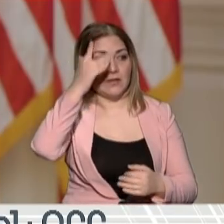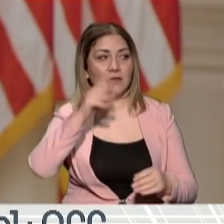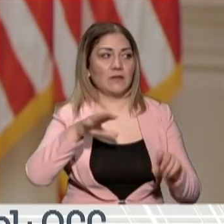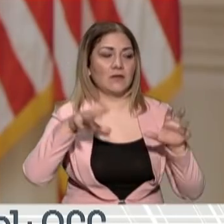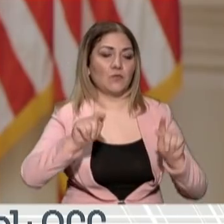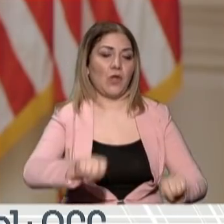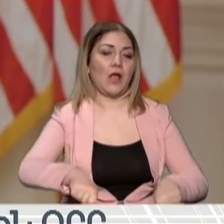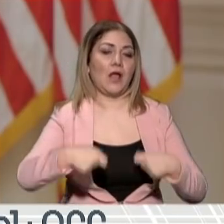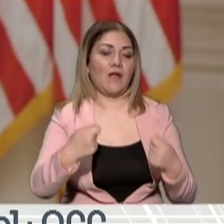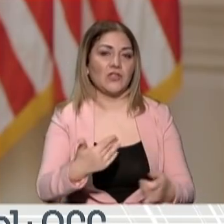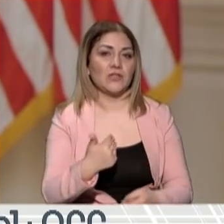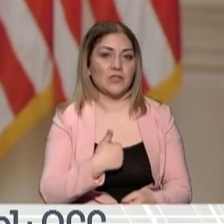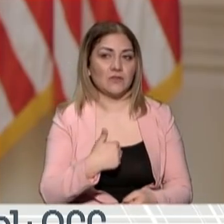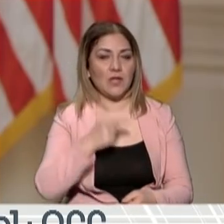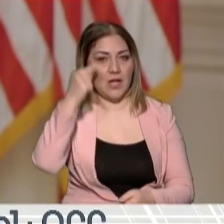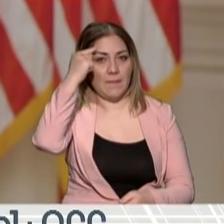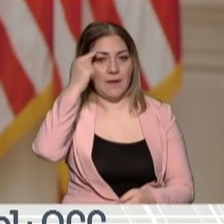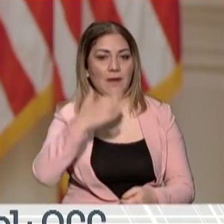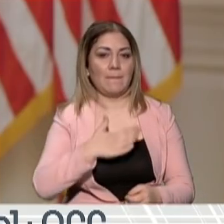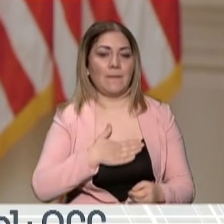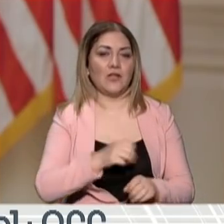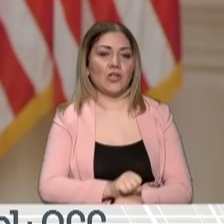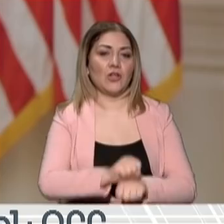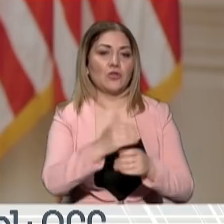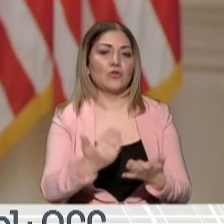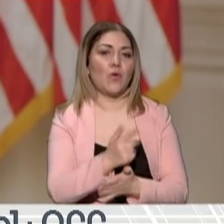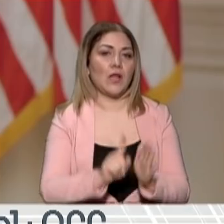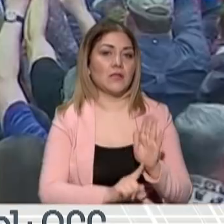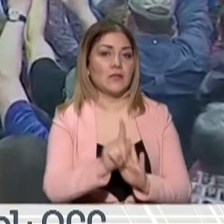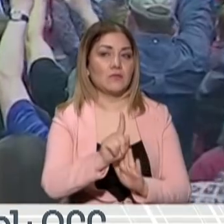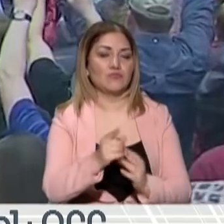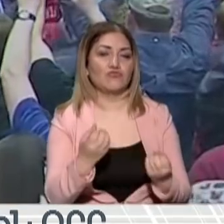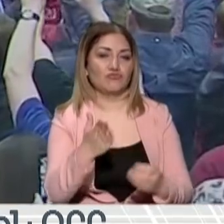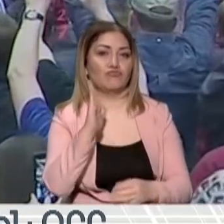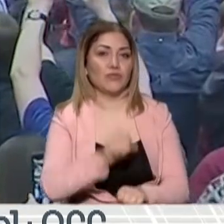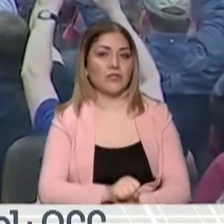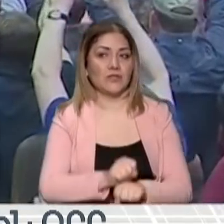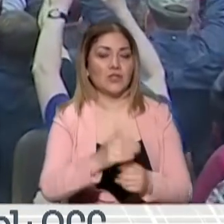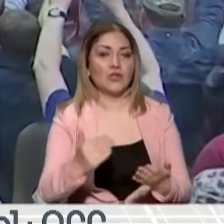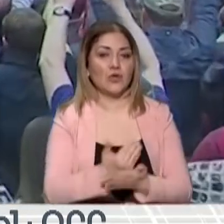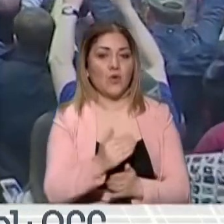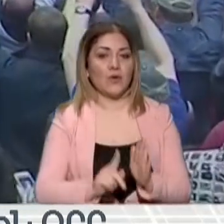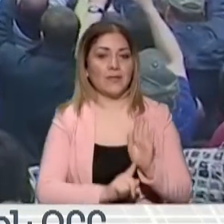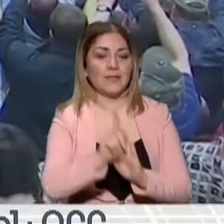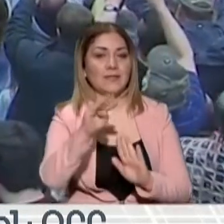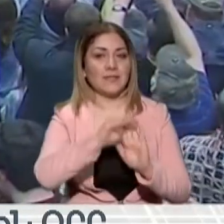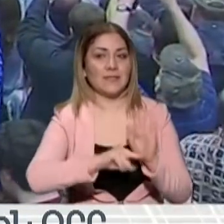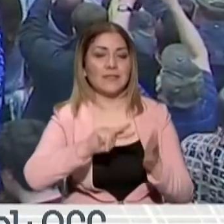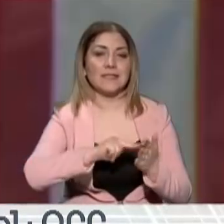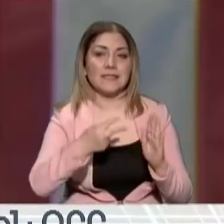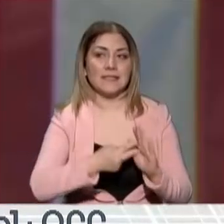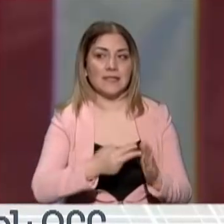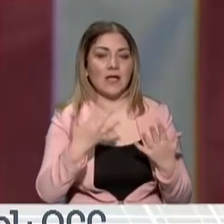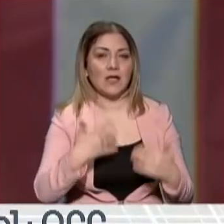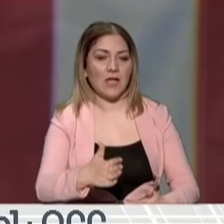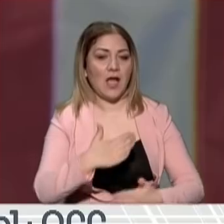իշխանությունը փոխանցել, ցանկանում եմ, որ իմանաք, մեր շարժումը դեռ նոր է մեկնարկում։ Թրամփի նոր մեկնարկող ծրագրերի մասին լրատվամիջոցներն